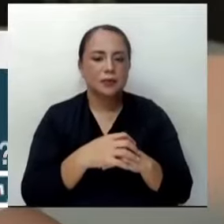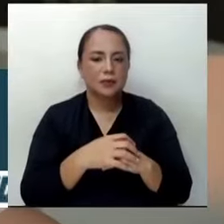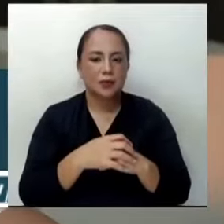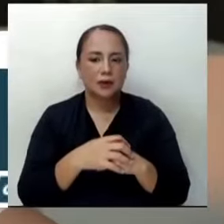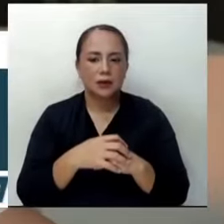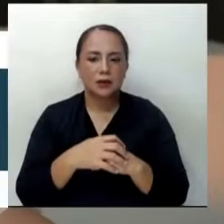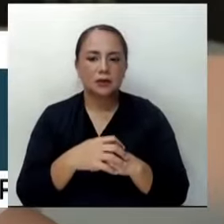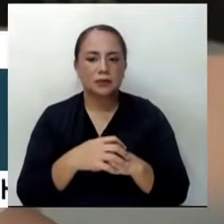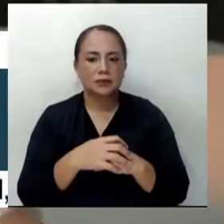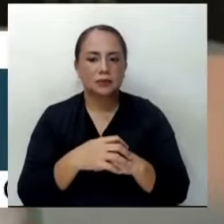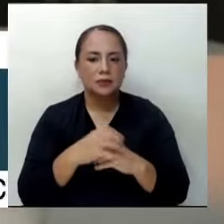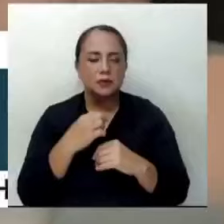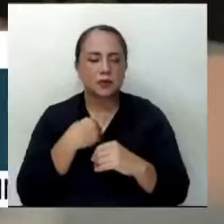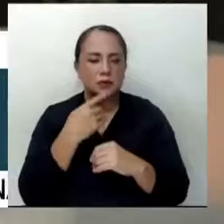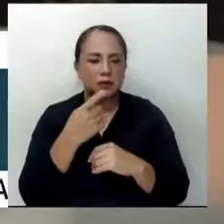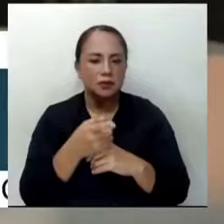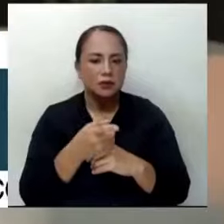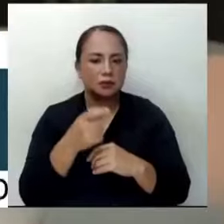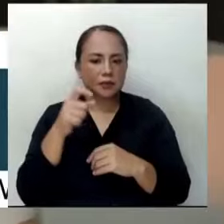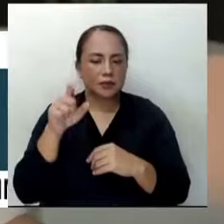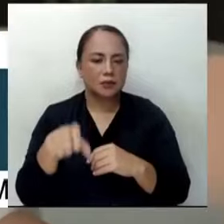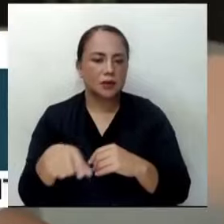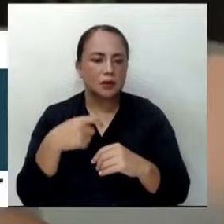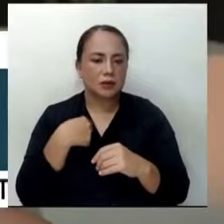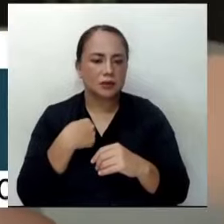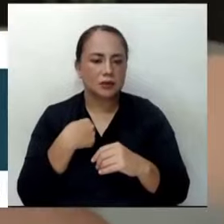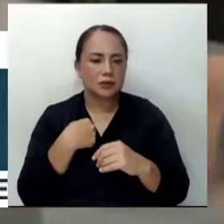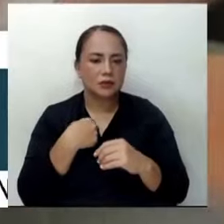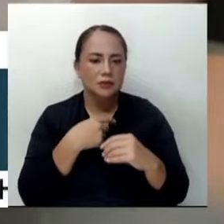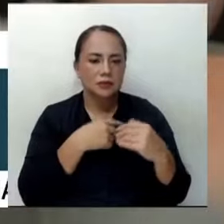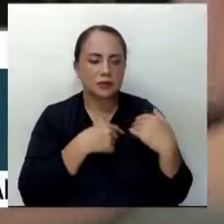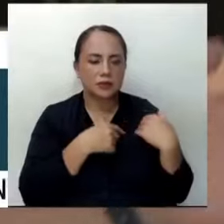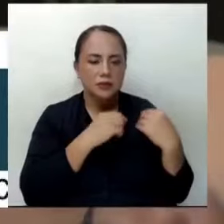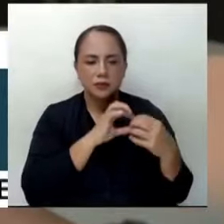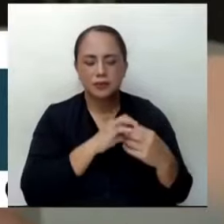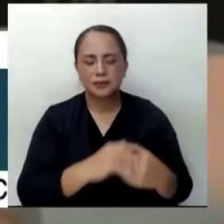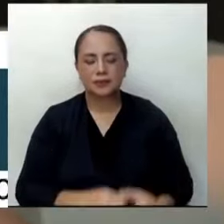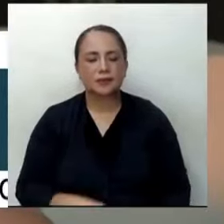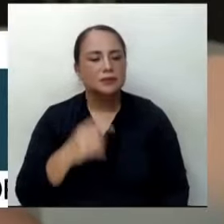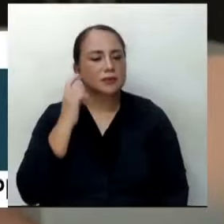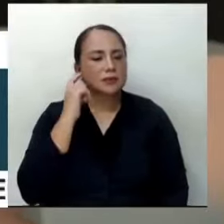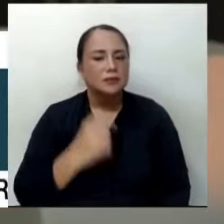ng dating president, maging probinsya na lang tayo nung China. Happy na tayo lahat.